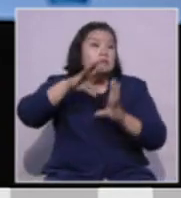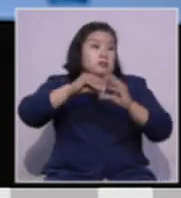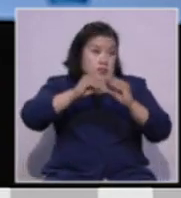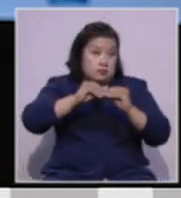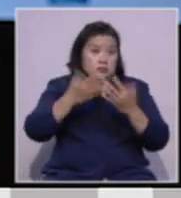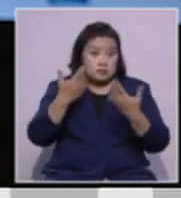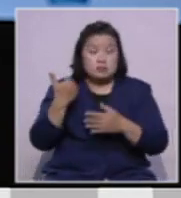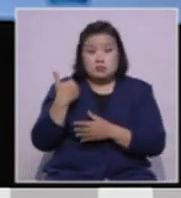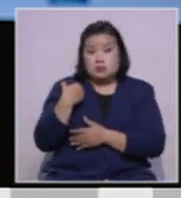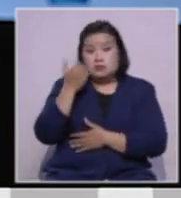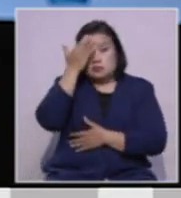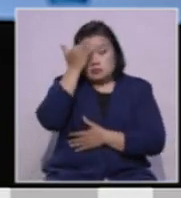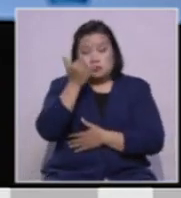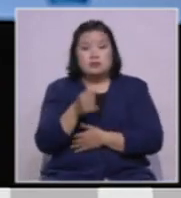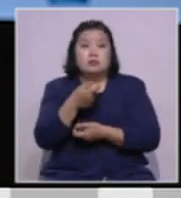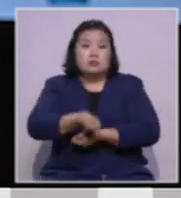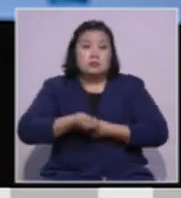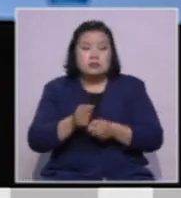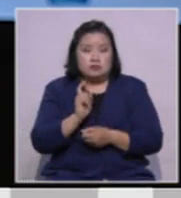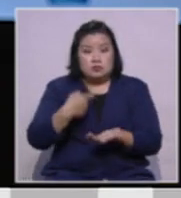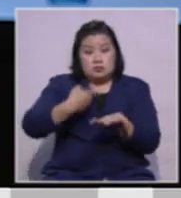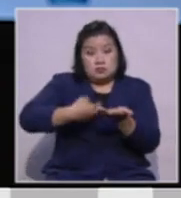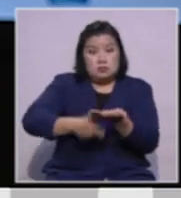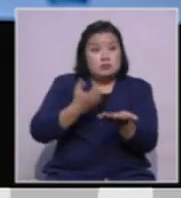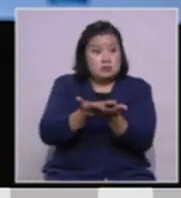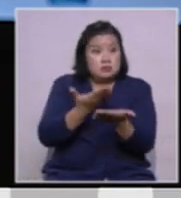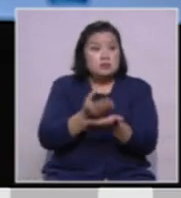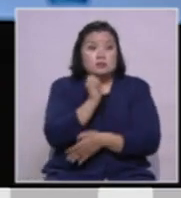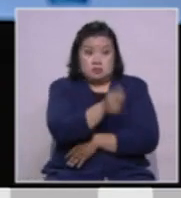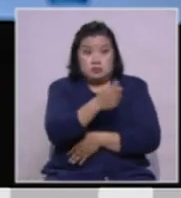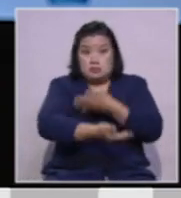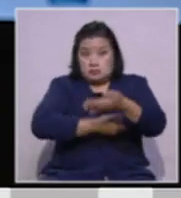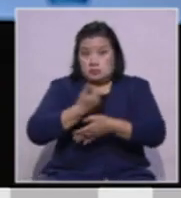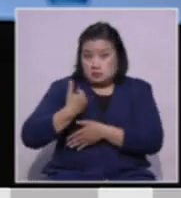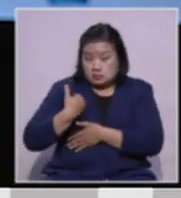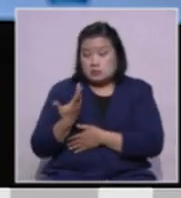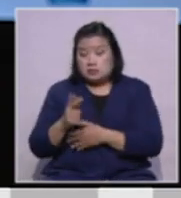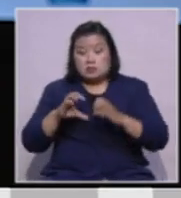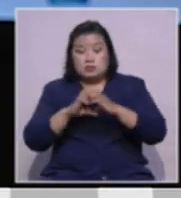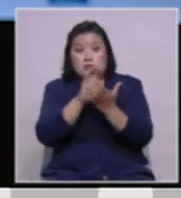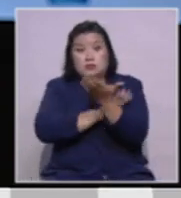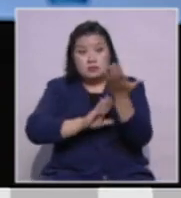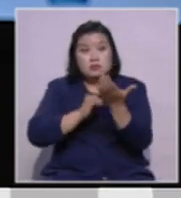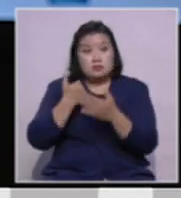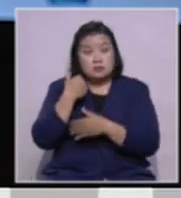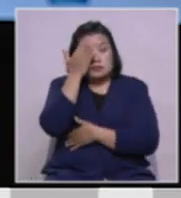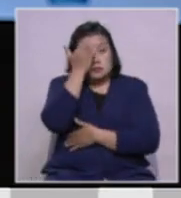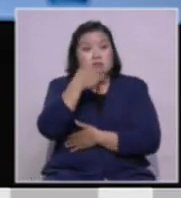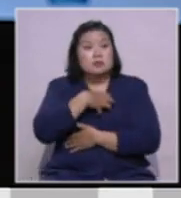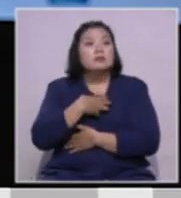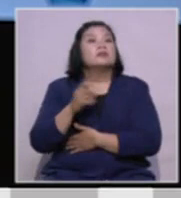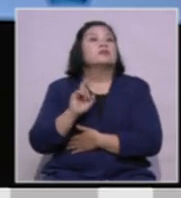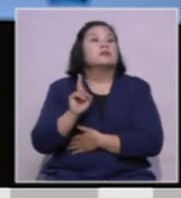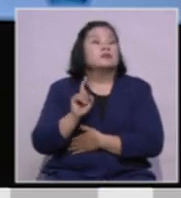ตรเนี่ยควรจะเน้นการประกันรายได้นะครับแบบประชาธิปัตย์หรือว่าภูมิใจไทยซึ่งก็มีส่วนเป็นรัฐมนตรีช่วยเนี่ยอยากได้นโยบายเรื่อง